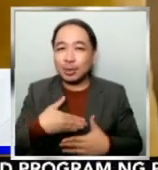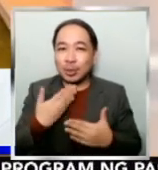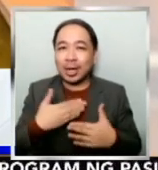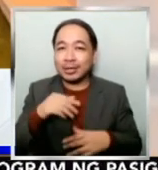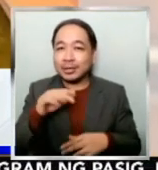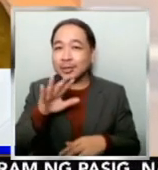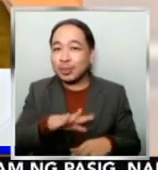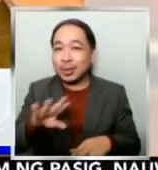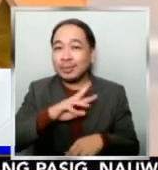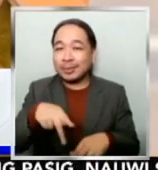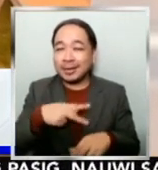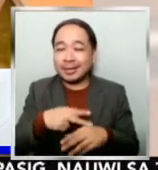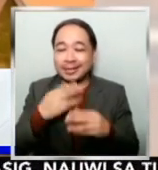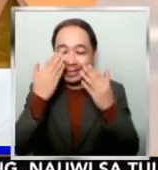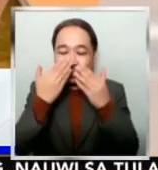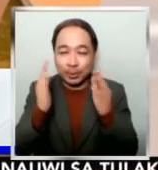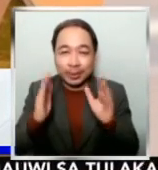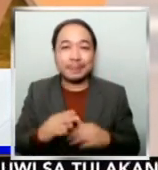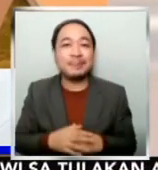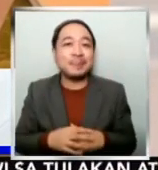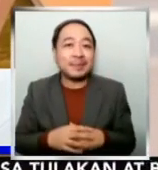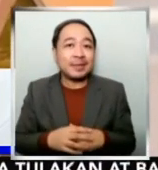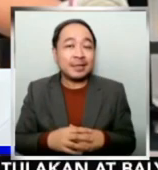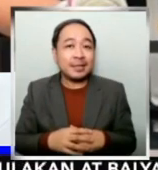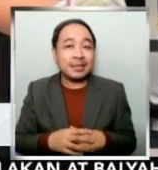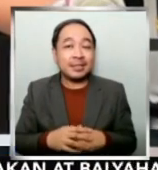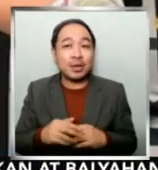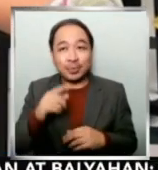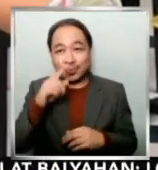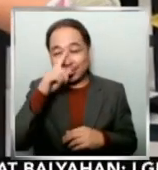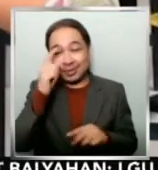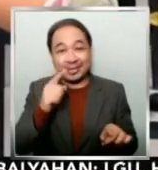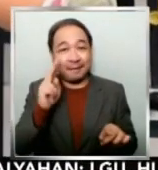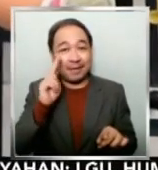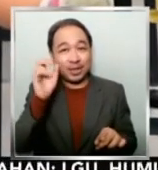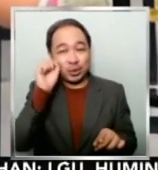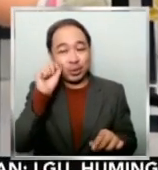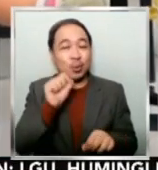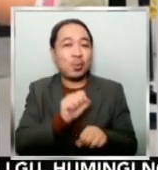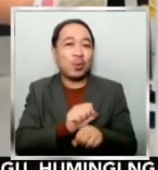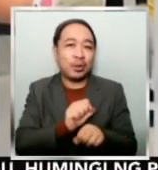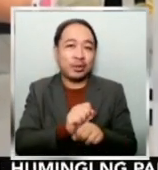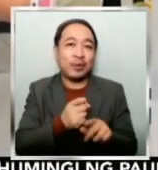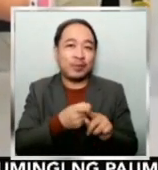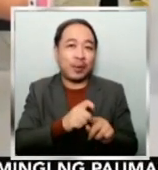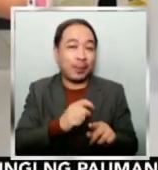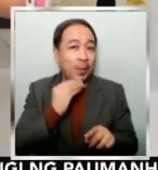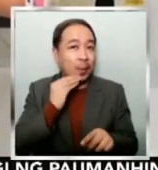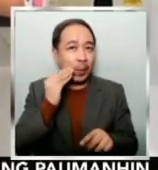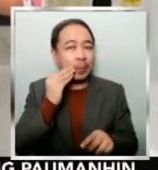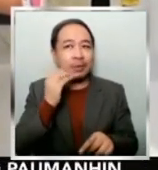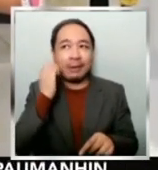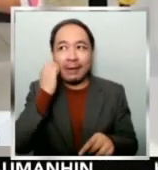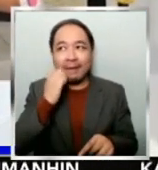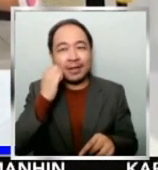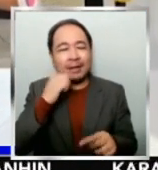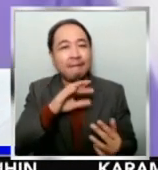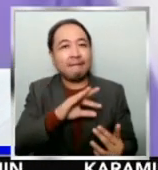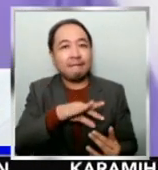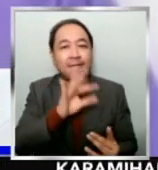ibaga. At dahil work from home si Bossing, araw-araw siyang may bagong nadidiskubre tungkol sa